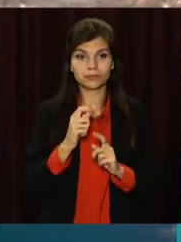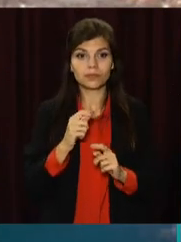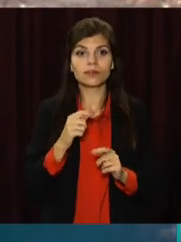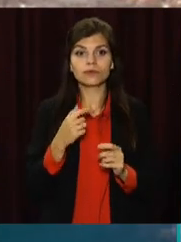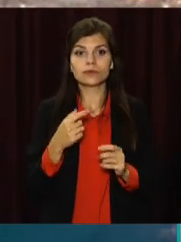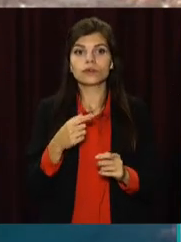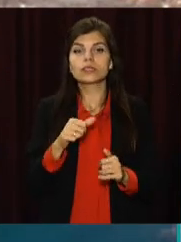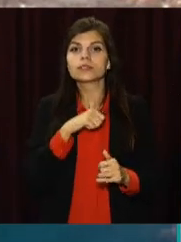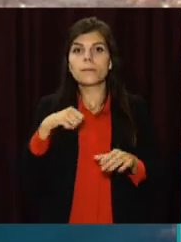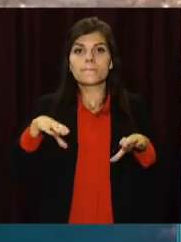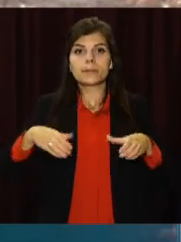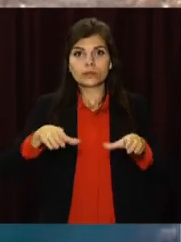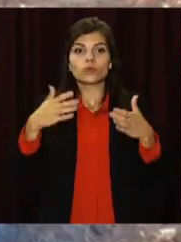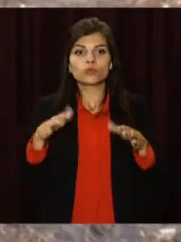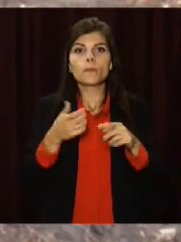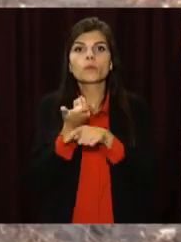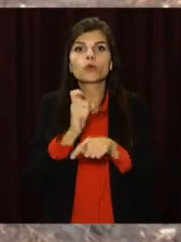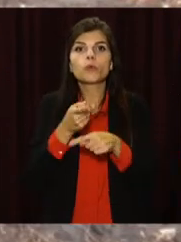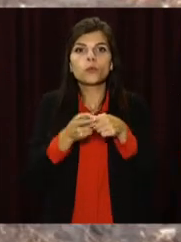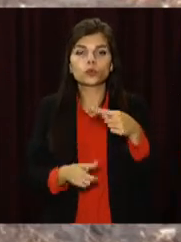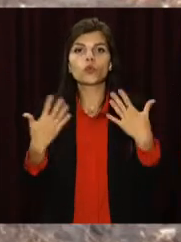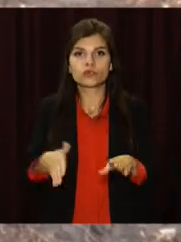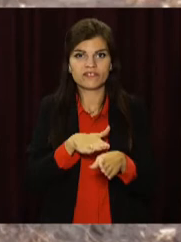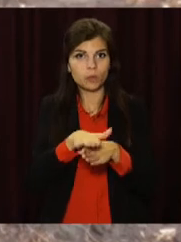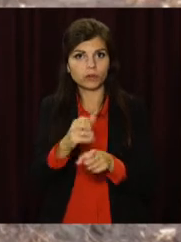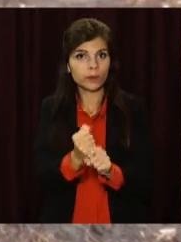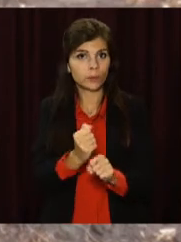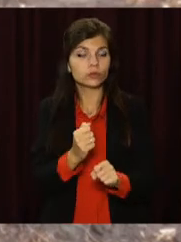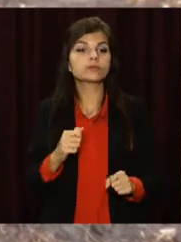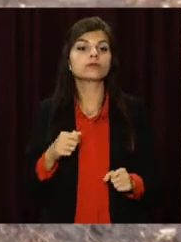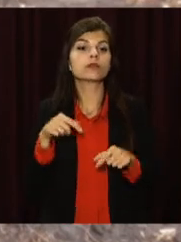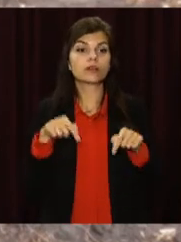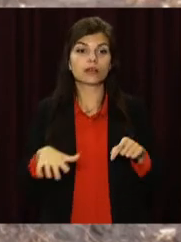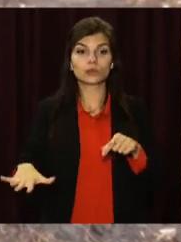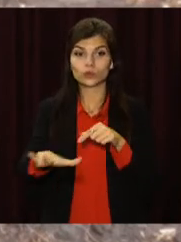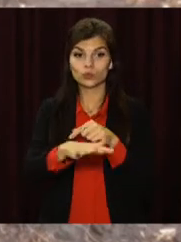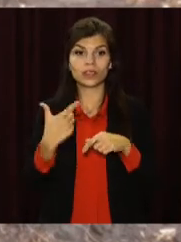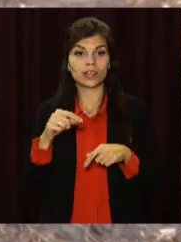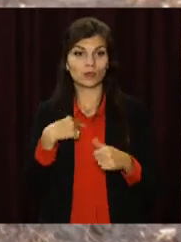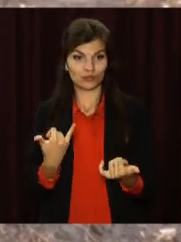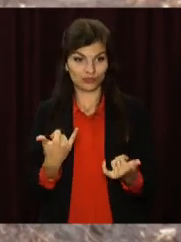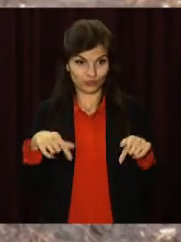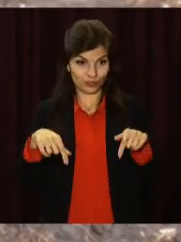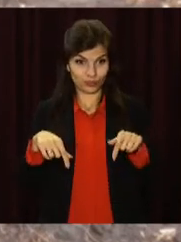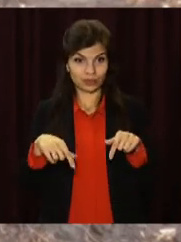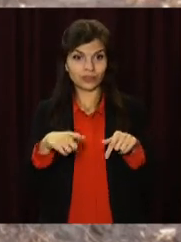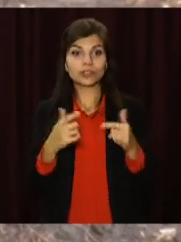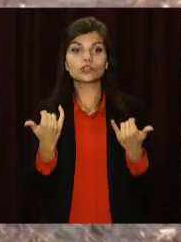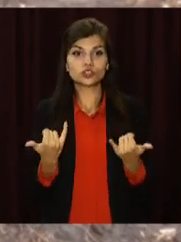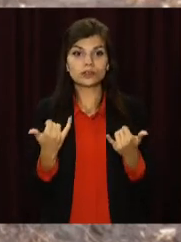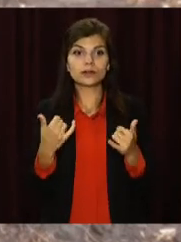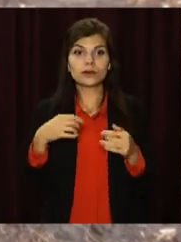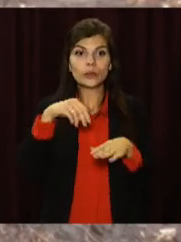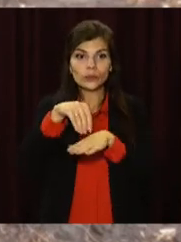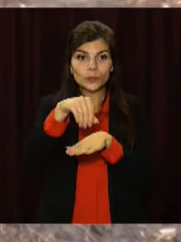плітка сама уложена вже більше половини. Значить, на цьому участку, де ми зараз присутствуємо, значить, йде